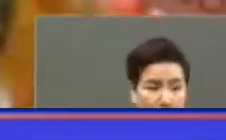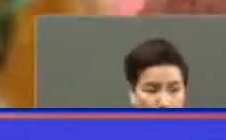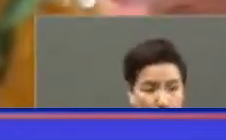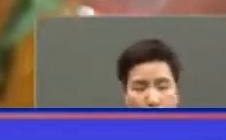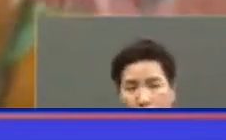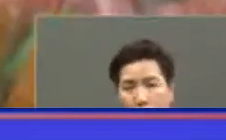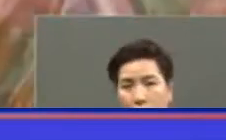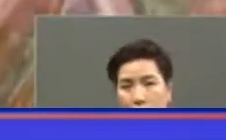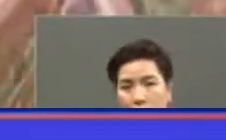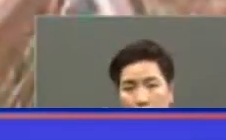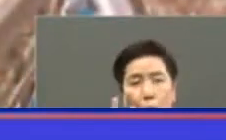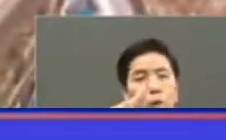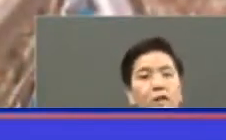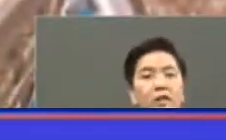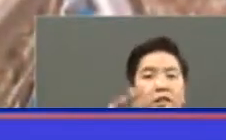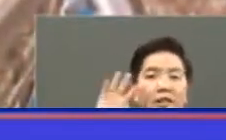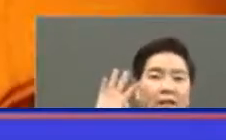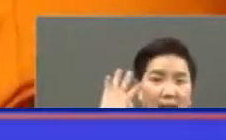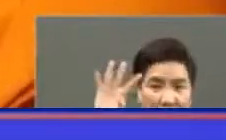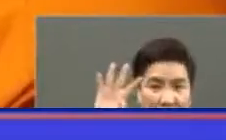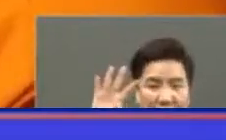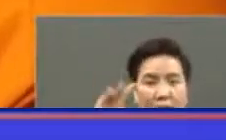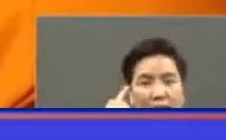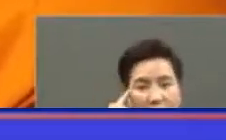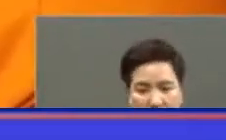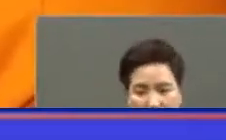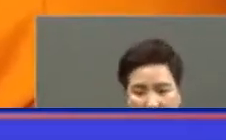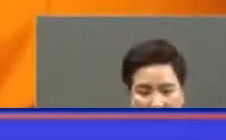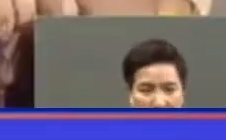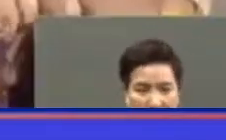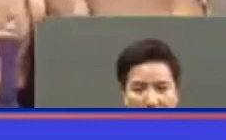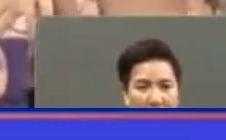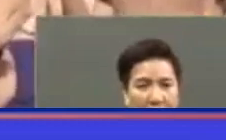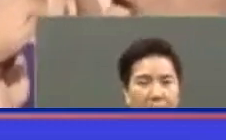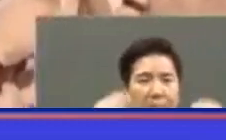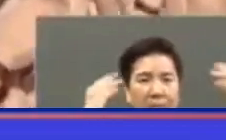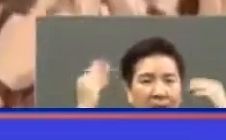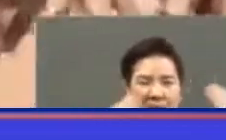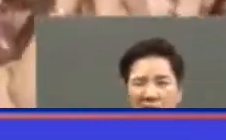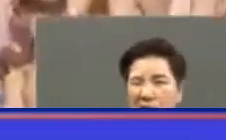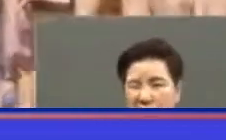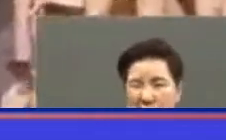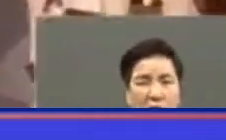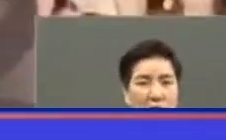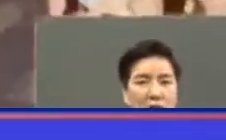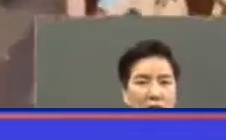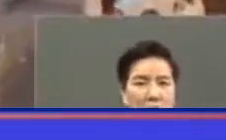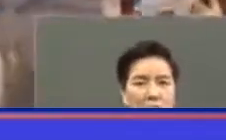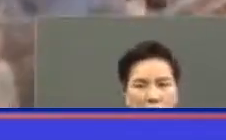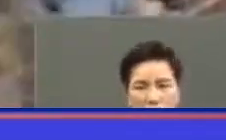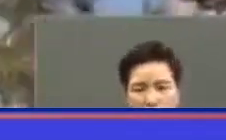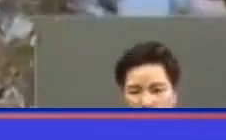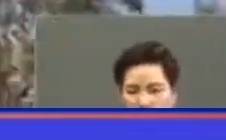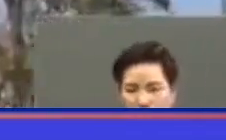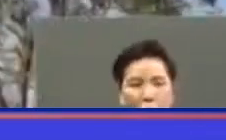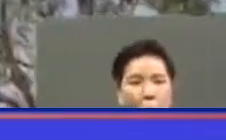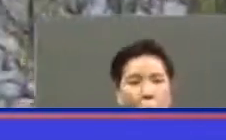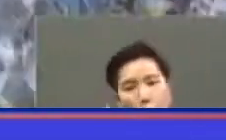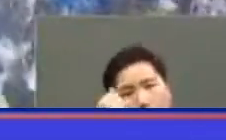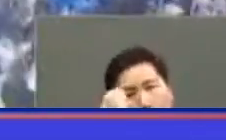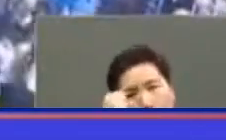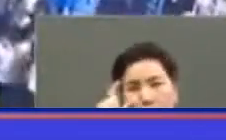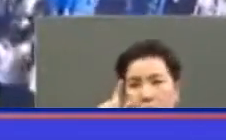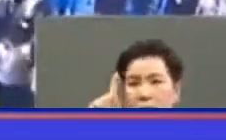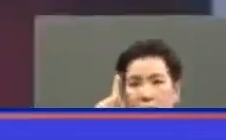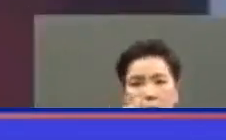ให้นักท่องเที่ยวต่างชาตินะครับได้ทราบถึงความสนุกสนานความดีงามนะครับแล้วก็ในปี